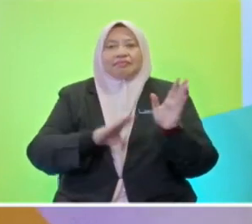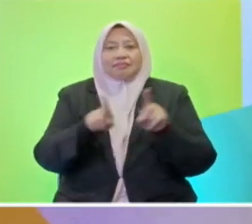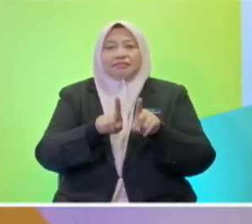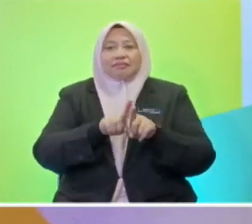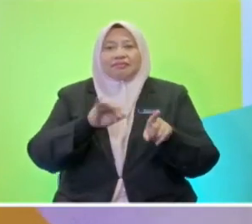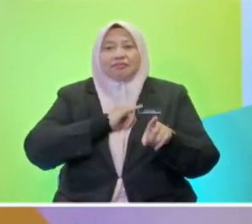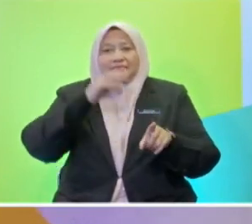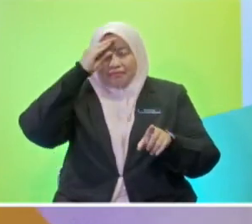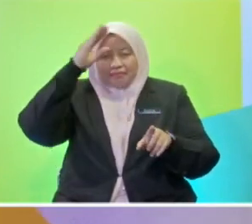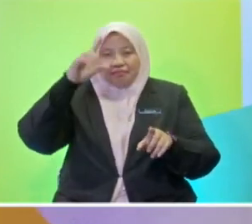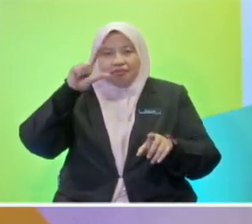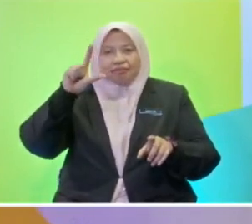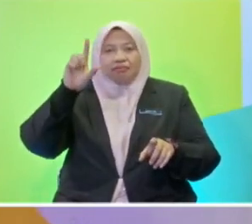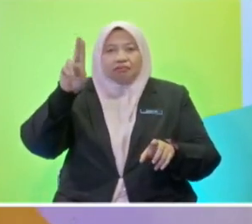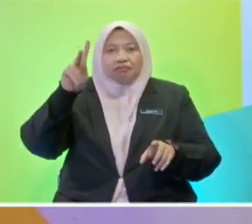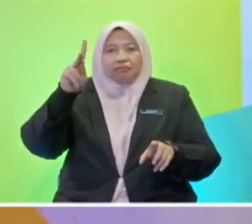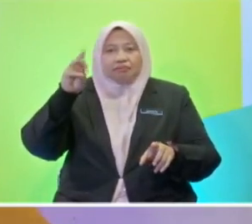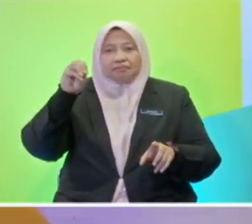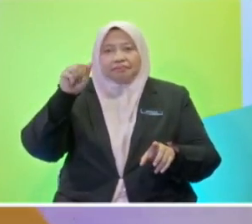Amboy Abang Lukman